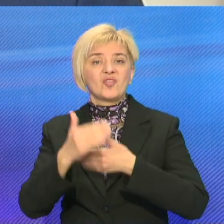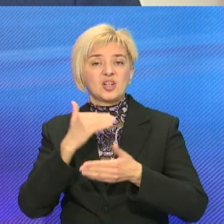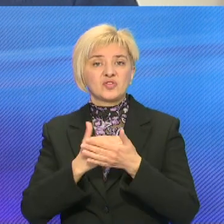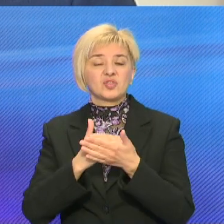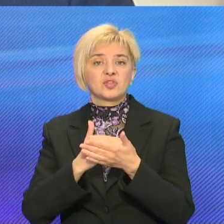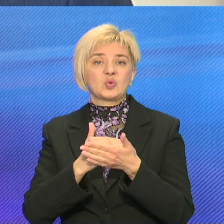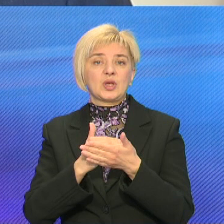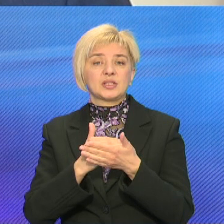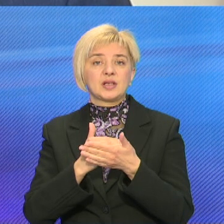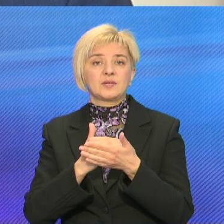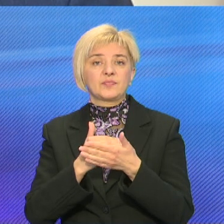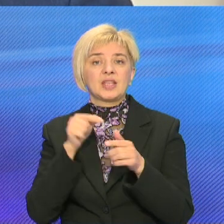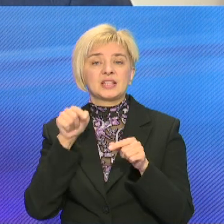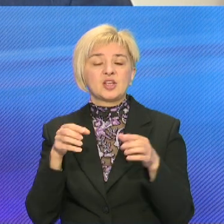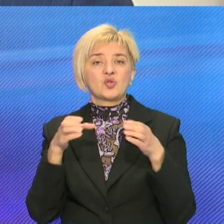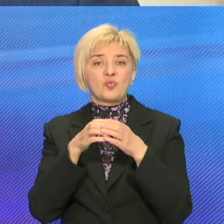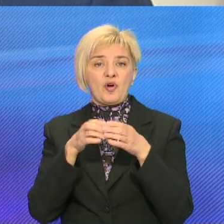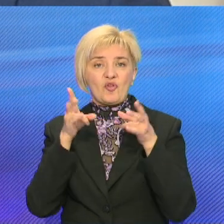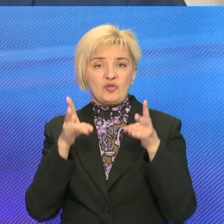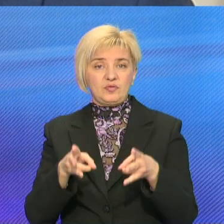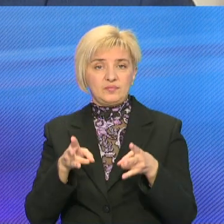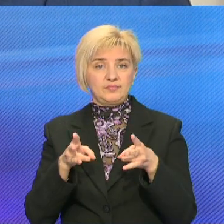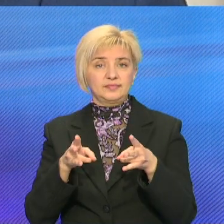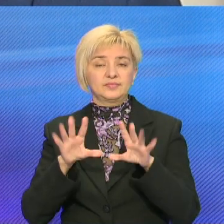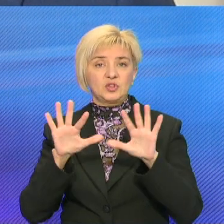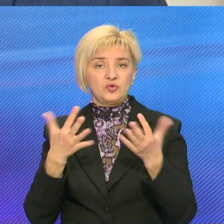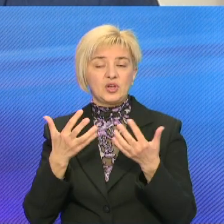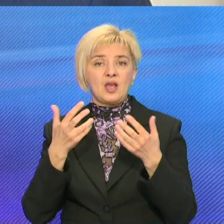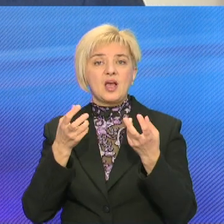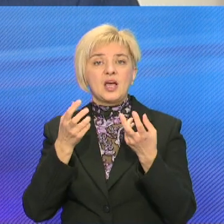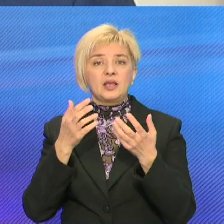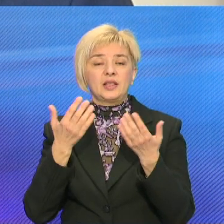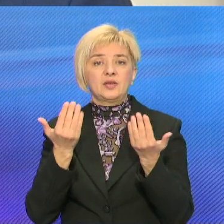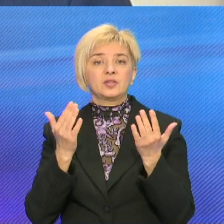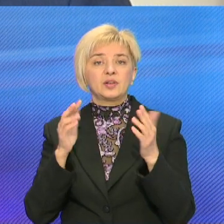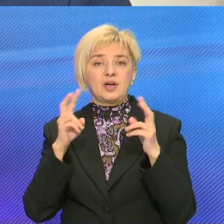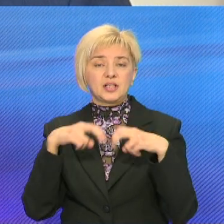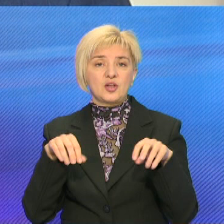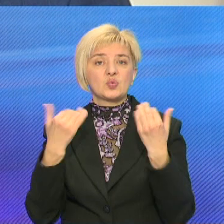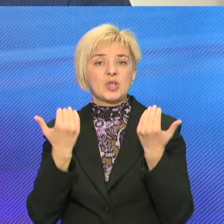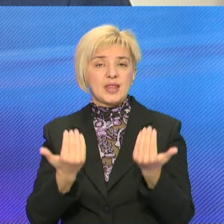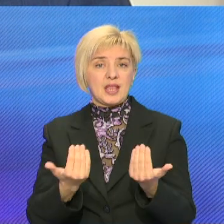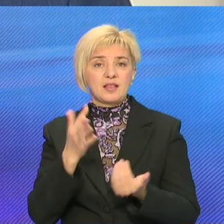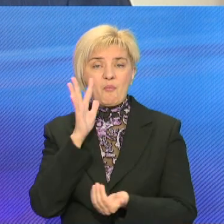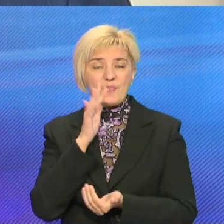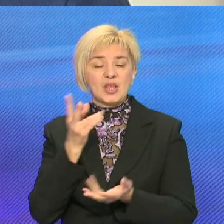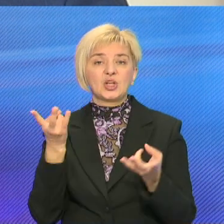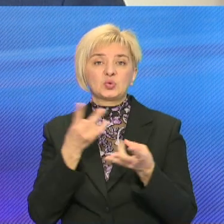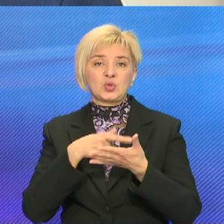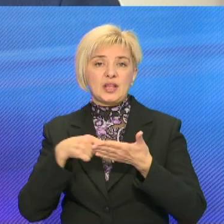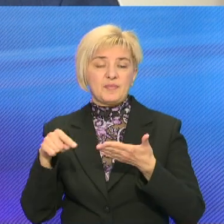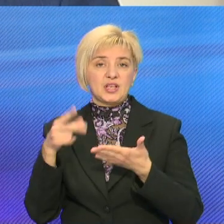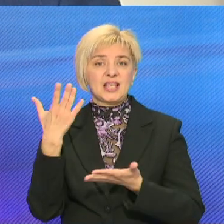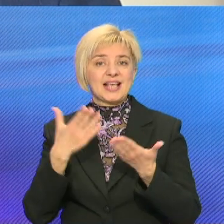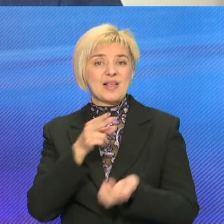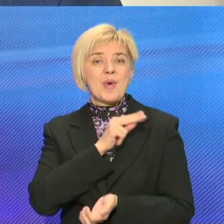вот этот групповой несчастный случай произошел и расследуется на данный момент. Но следует отметить, что, конечно же, если